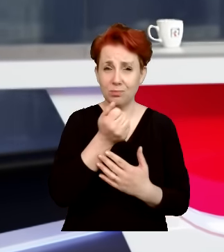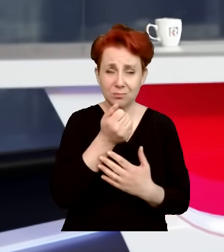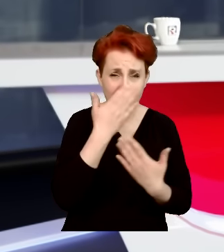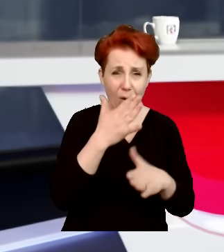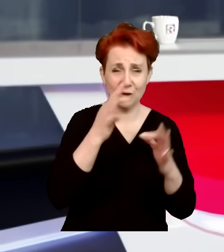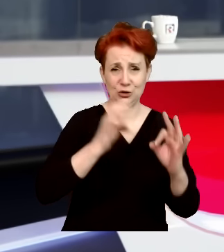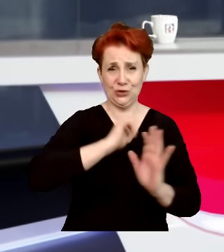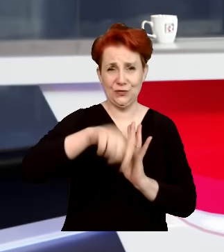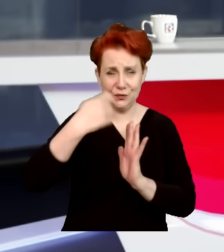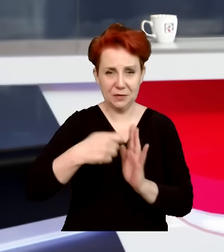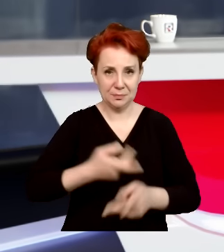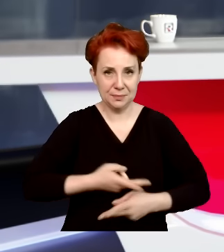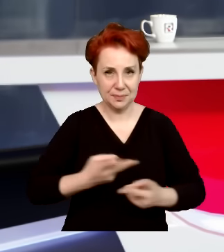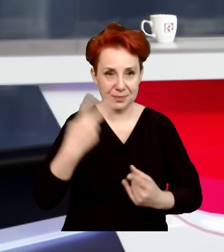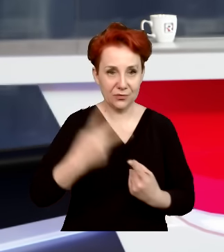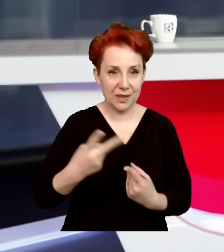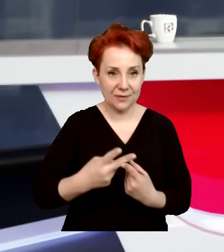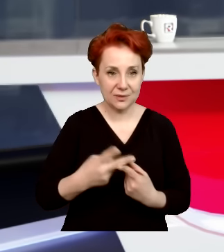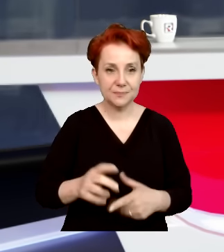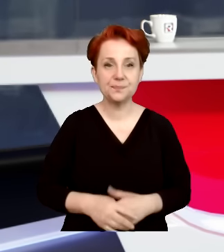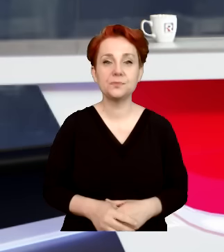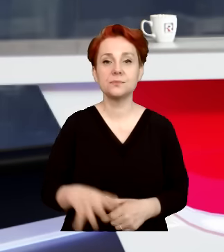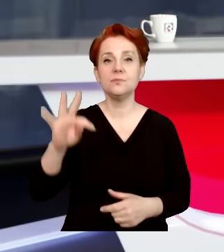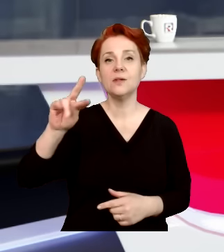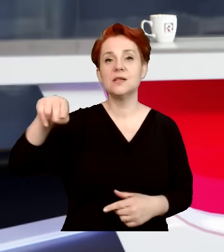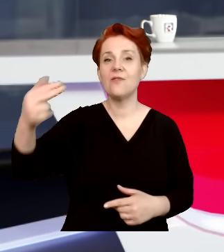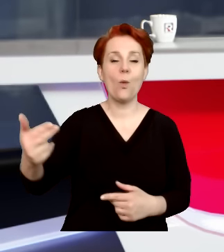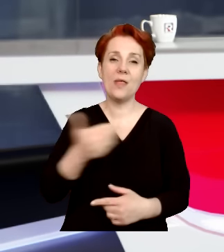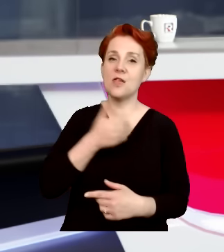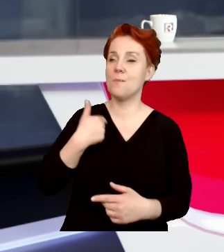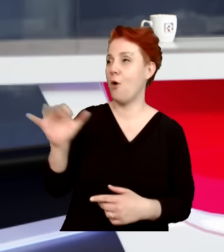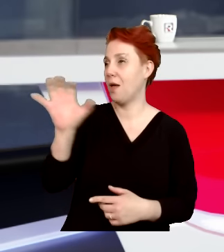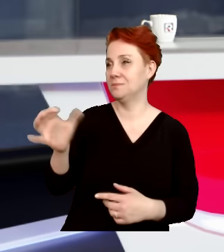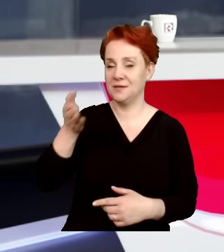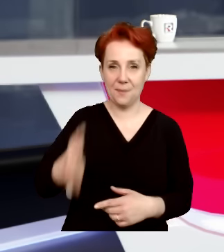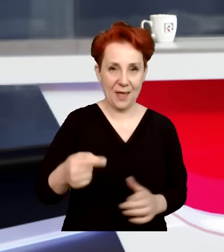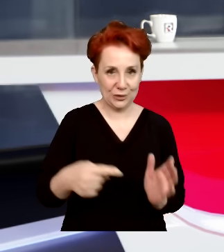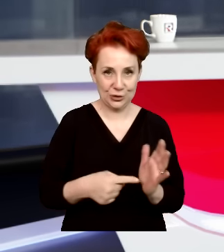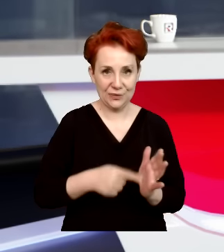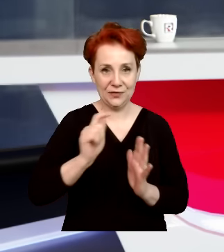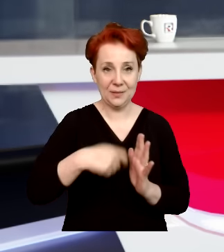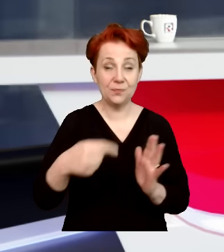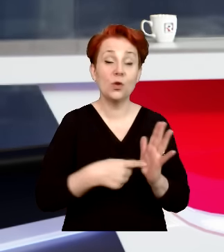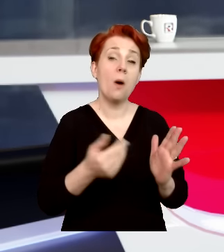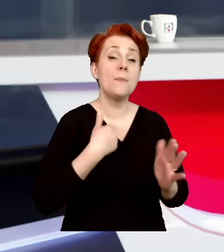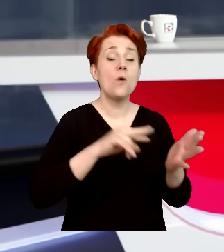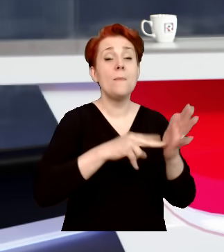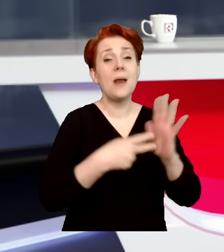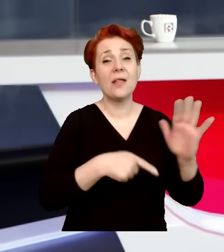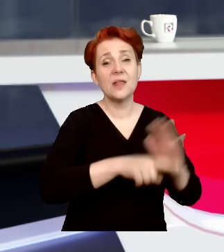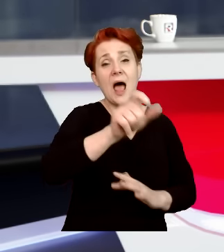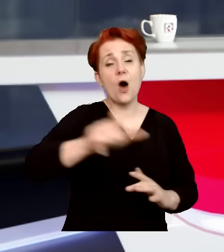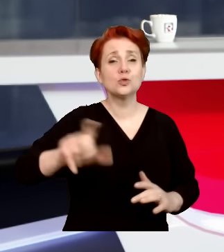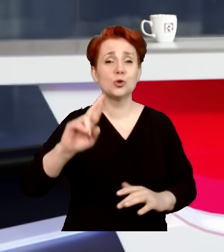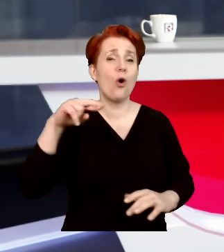materiale. To jest już... No, takiego materiału w TVN-ie Polacy nie zobaczą. I to miało być dla ofiar przestępstw. Ksiądz miał dostać